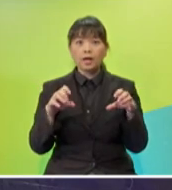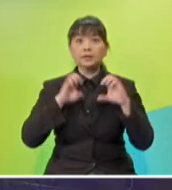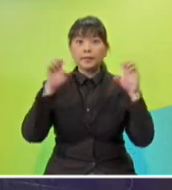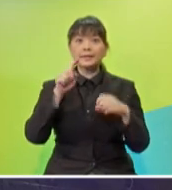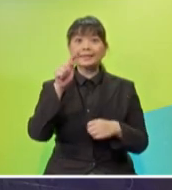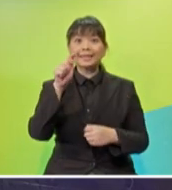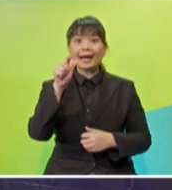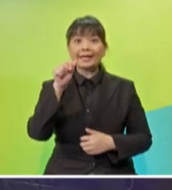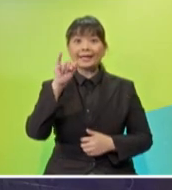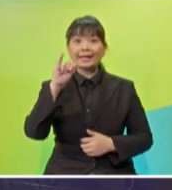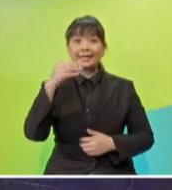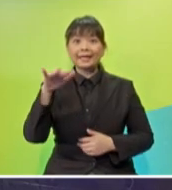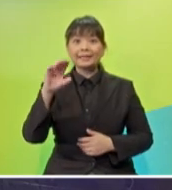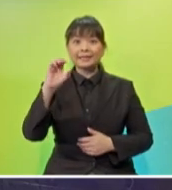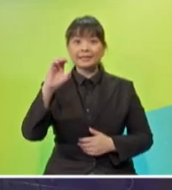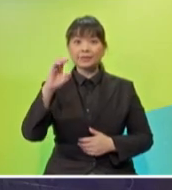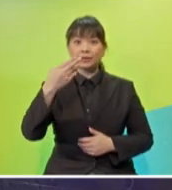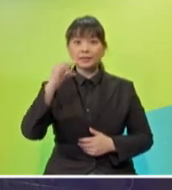oke oke